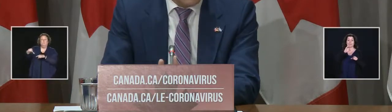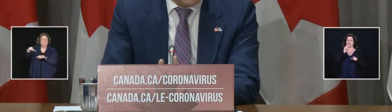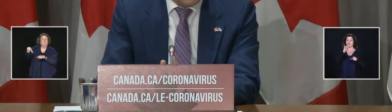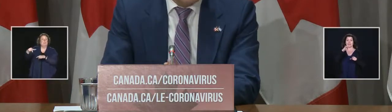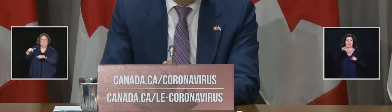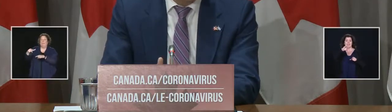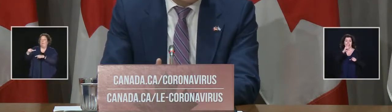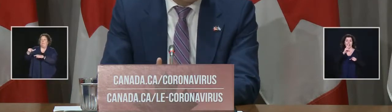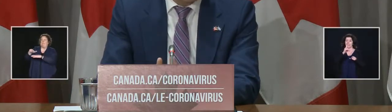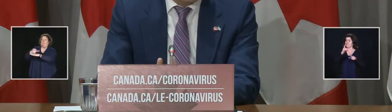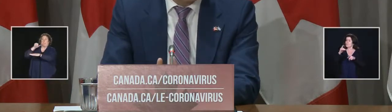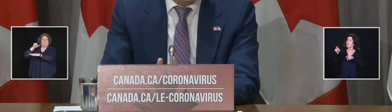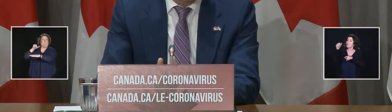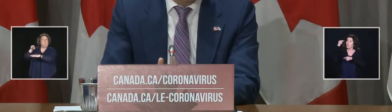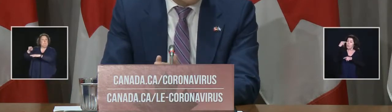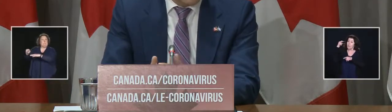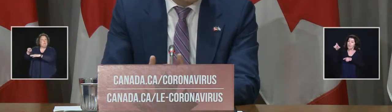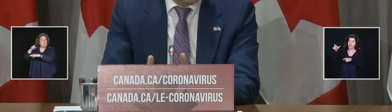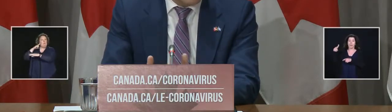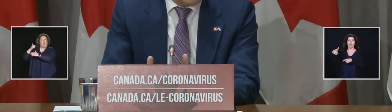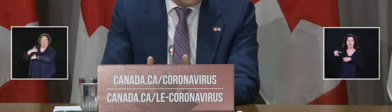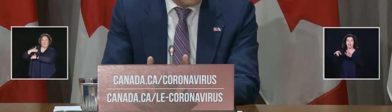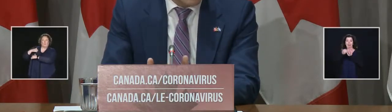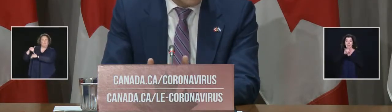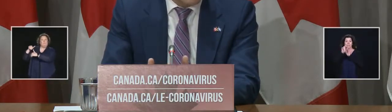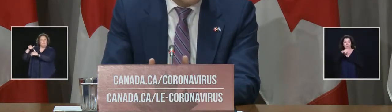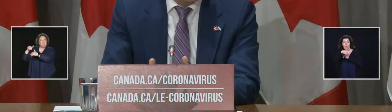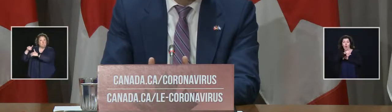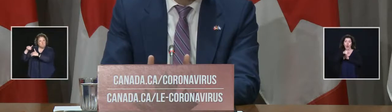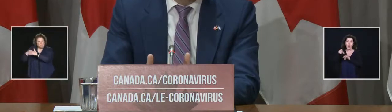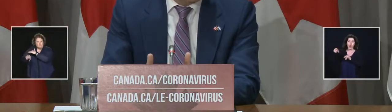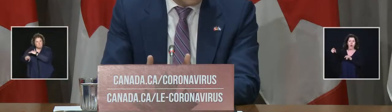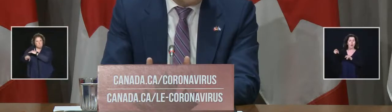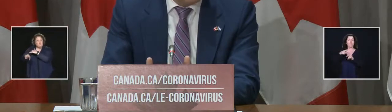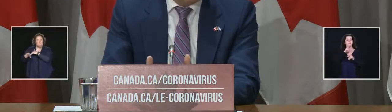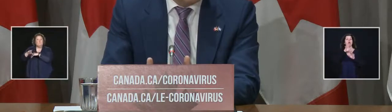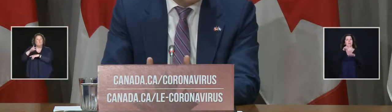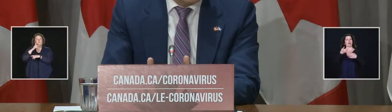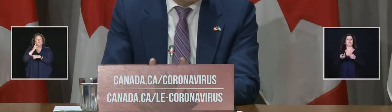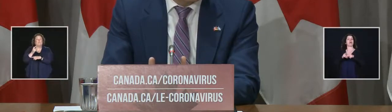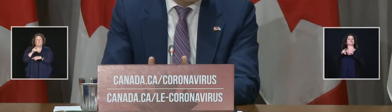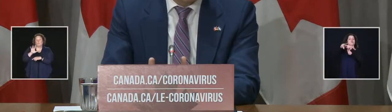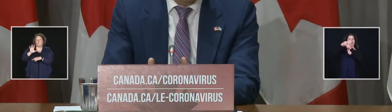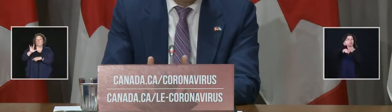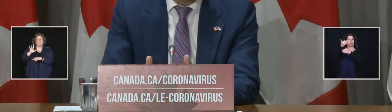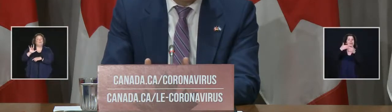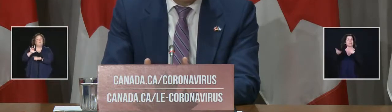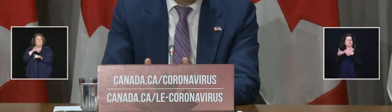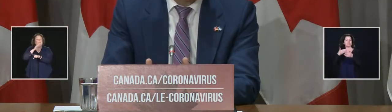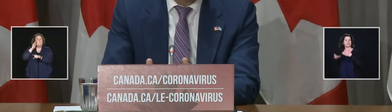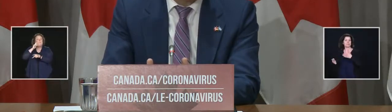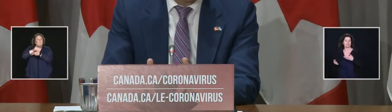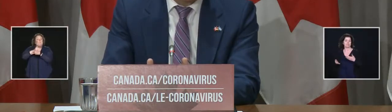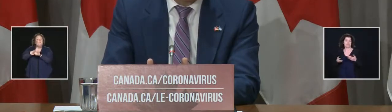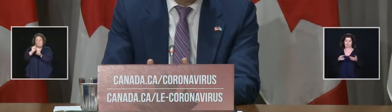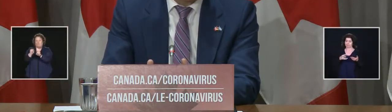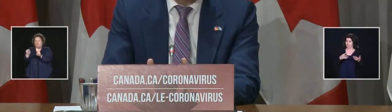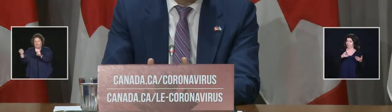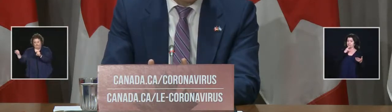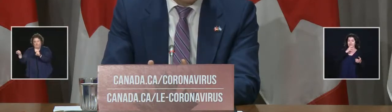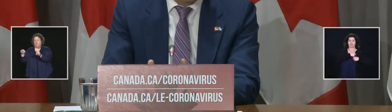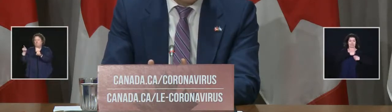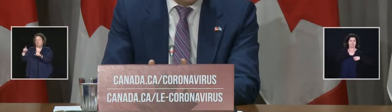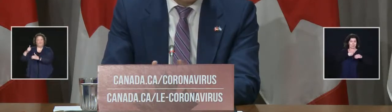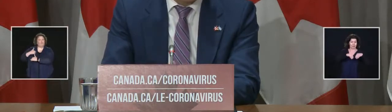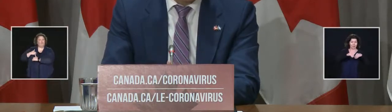C'est excellent. Ça fait la preuve d'une grande agilité, d'une très bonne souplesse et d'une capacité de collaboration avec le gouvernement du Québec